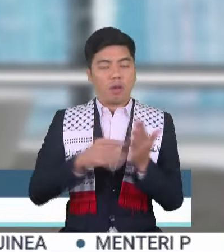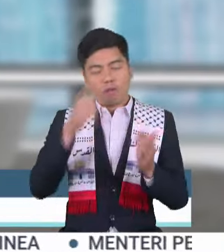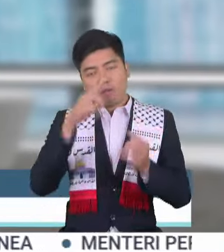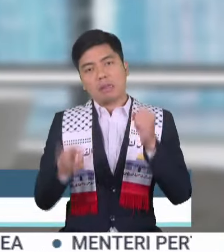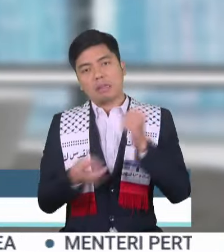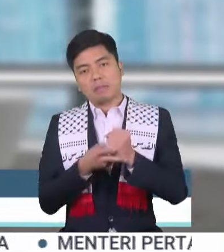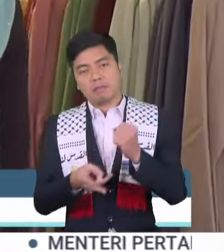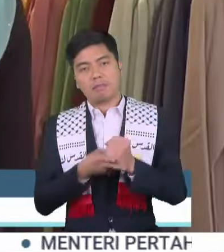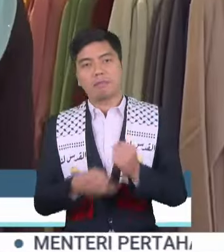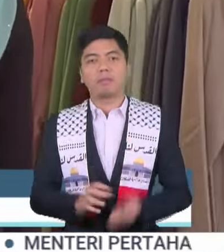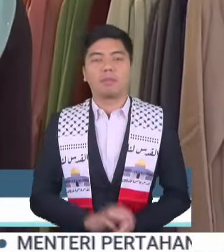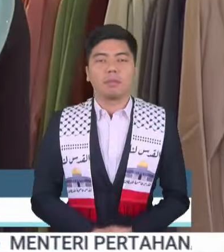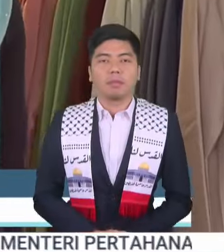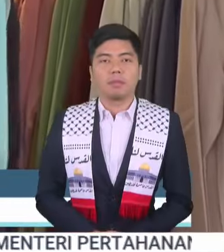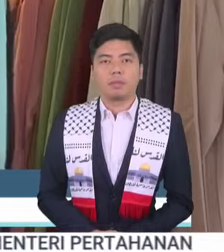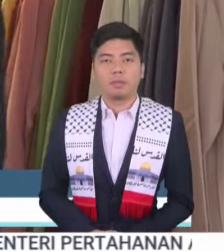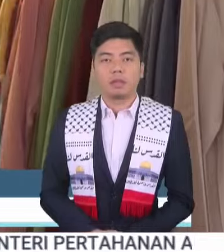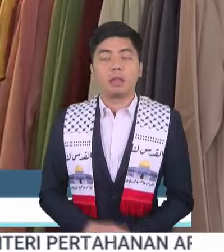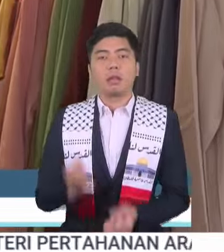perbelanjaan.